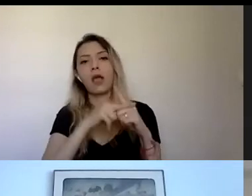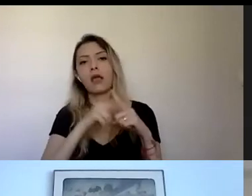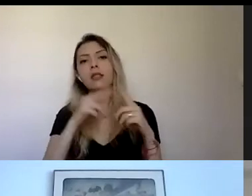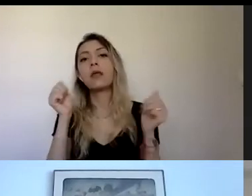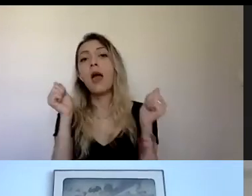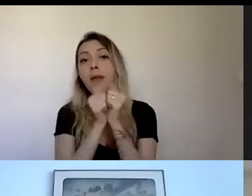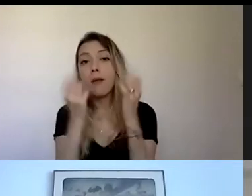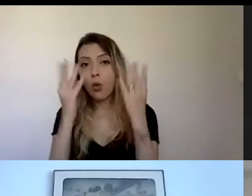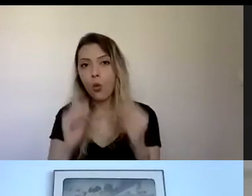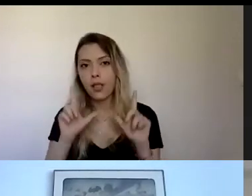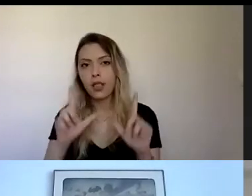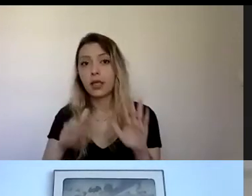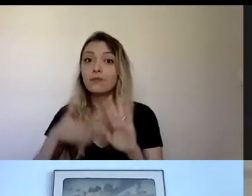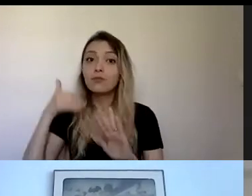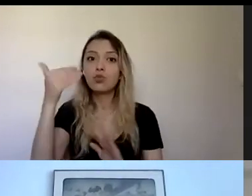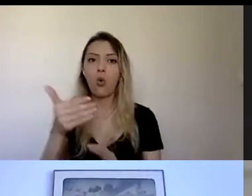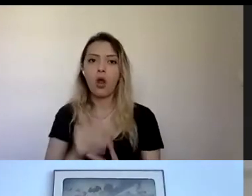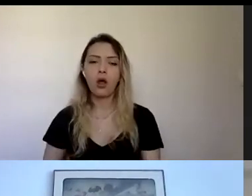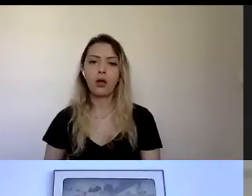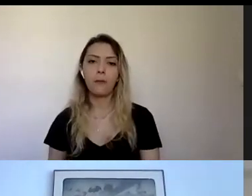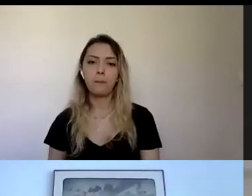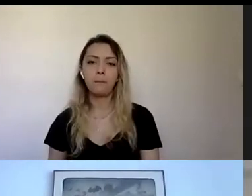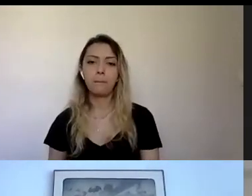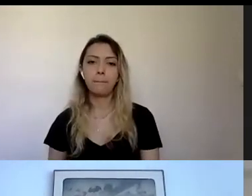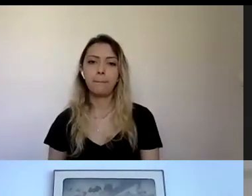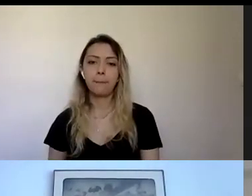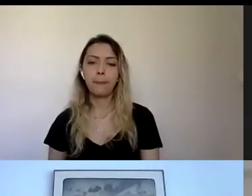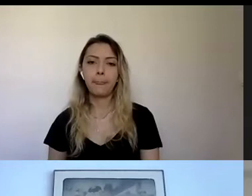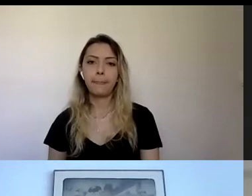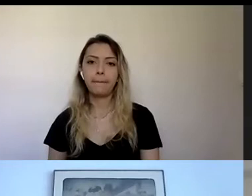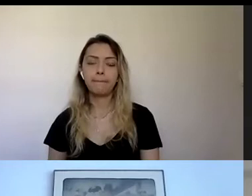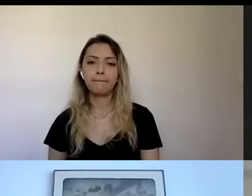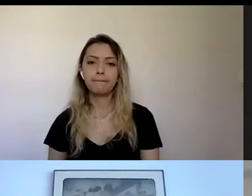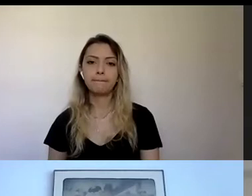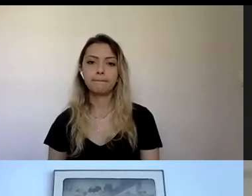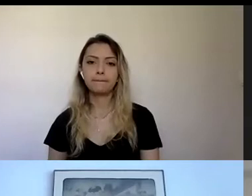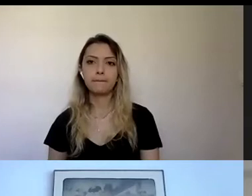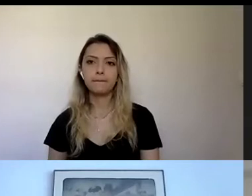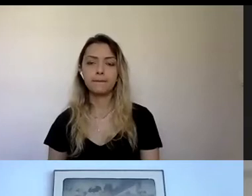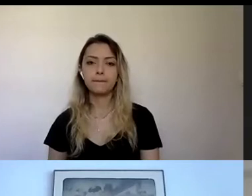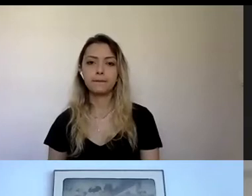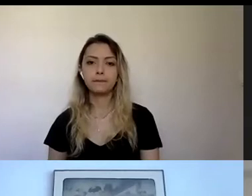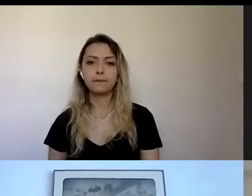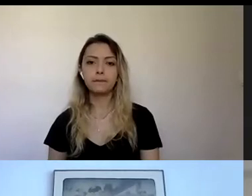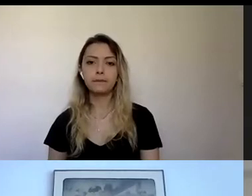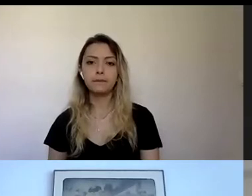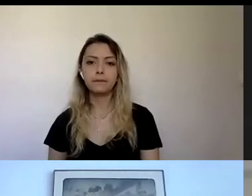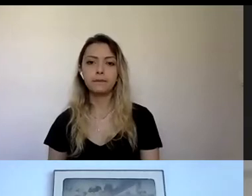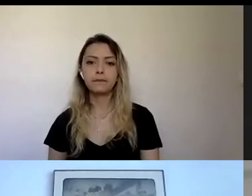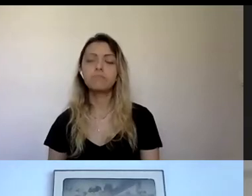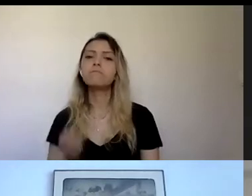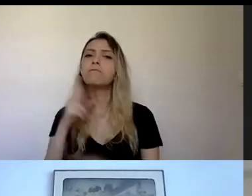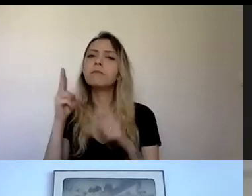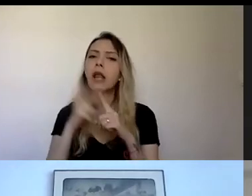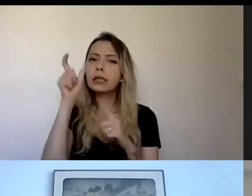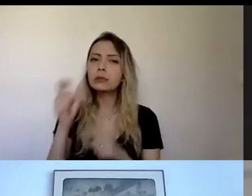gerekiyor bir kere. Adem, aslında birbiriyle ilişkili bir iki soru var. Onları birleştirerek okumak istiyorum. Bir katılımcımız demiş